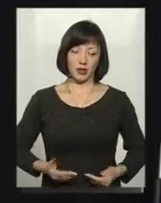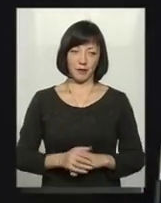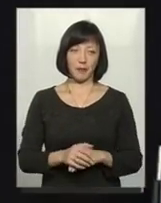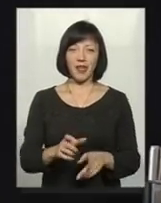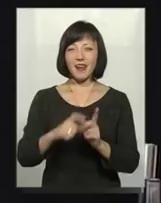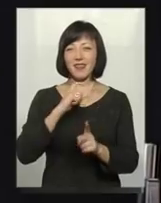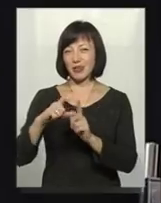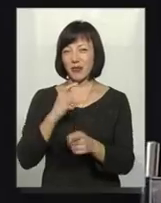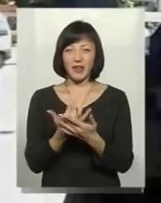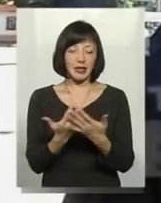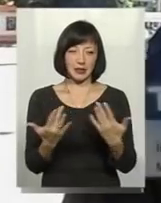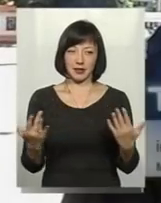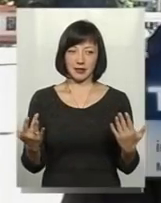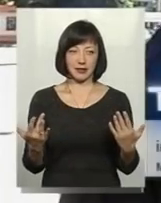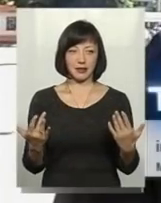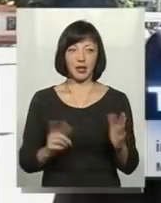дуже різні.